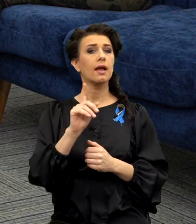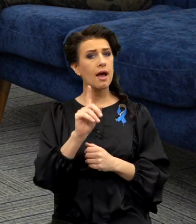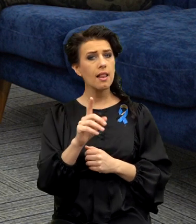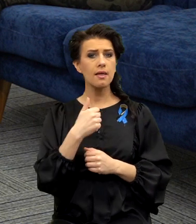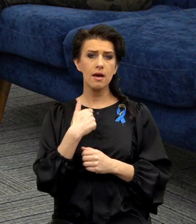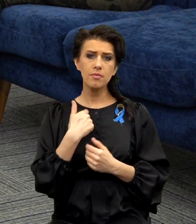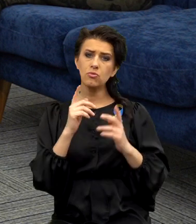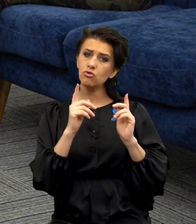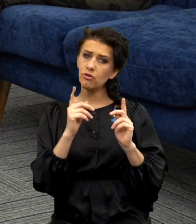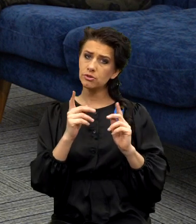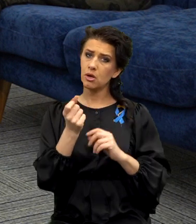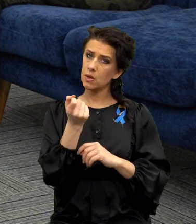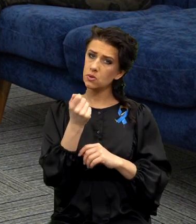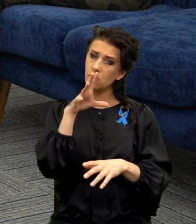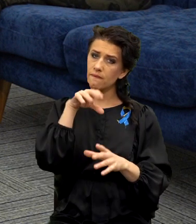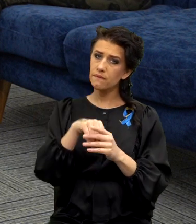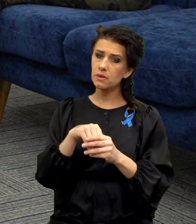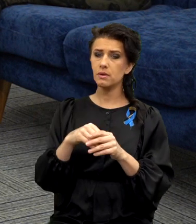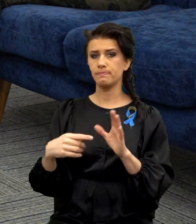też z takim,